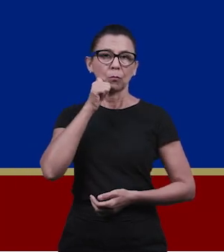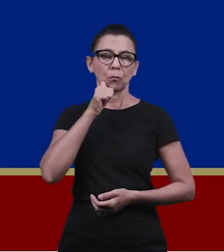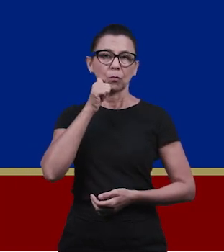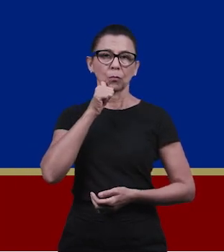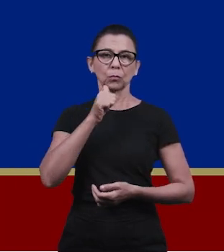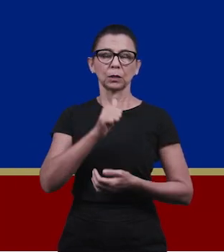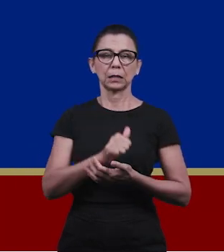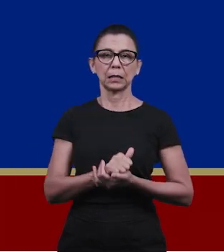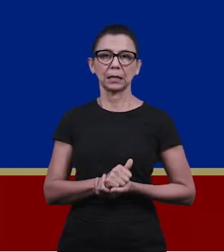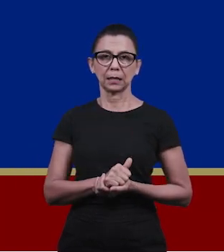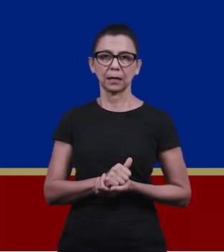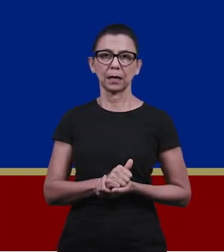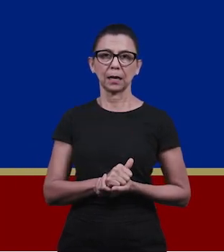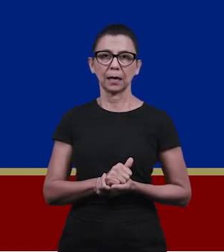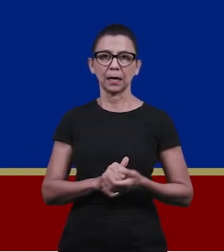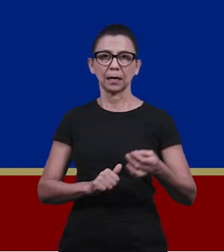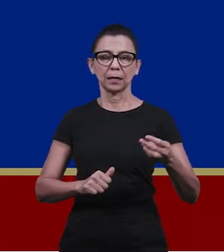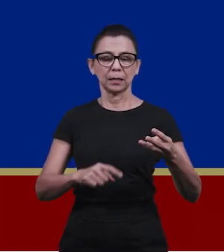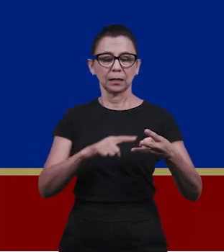муки,